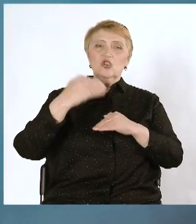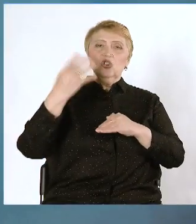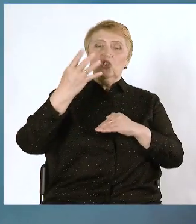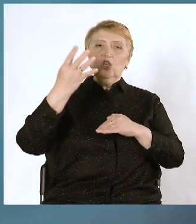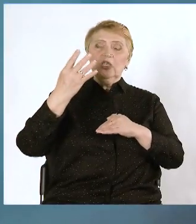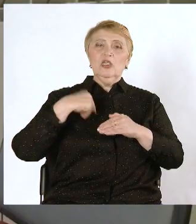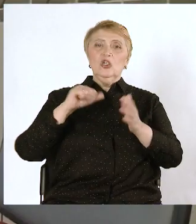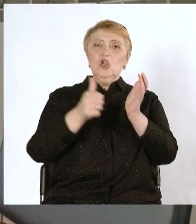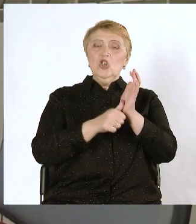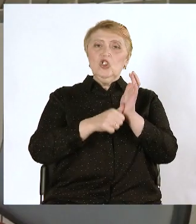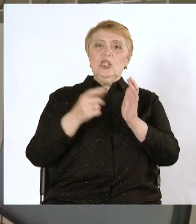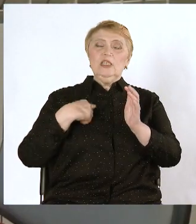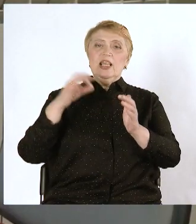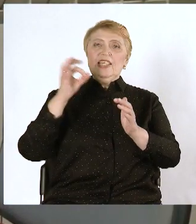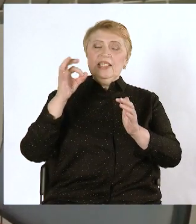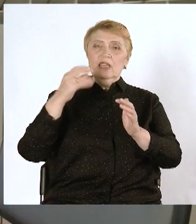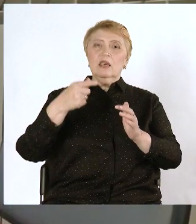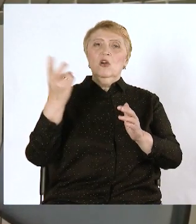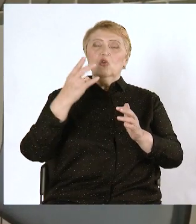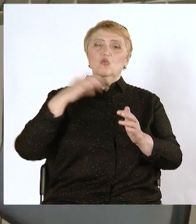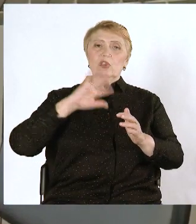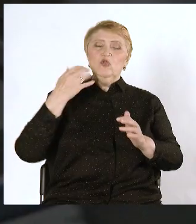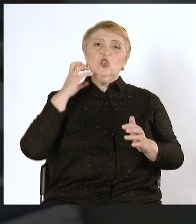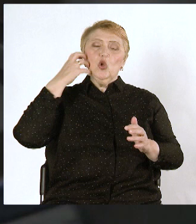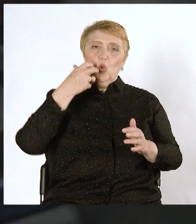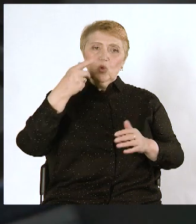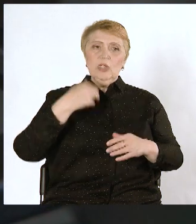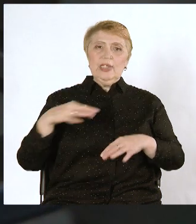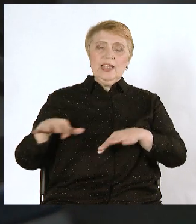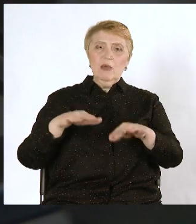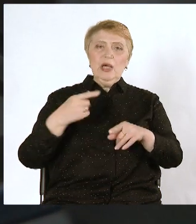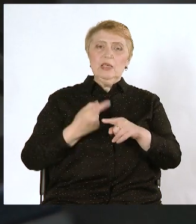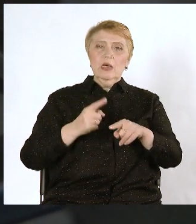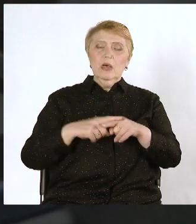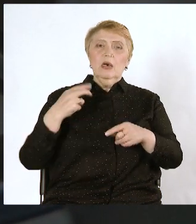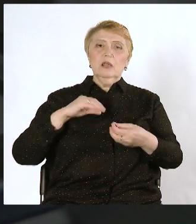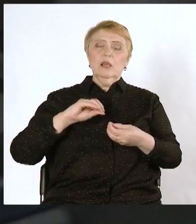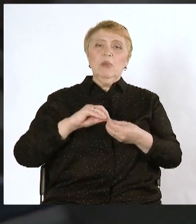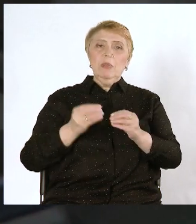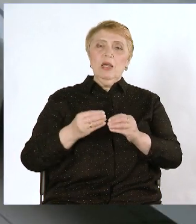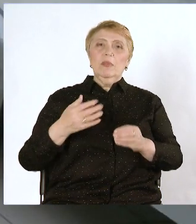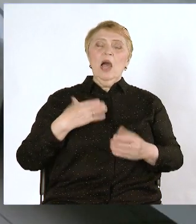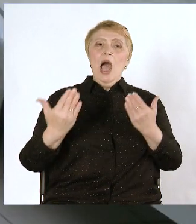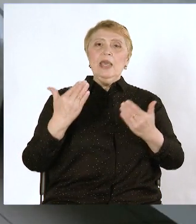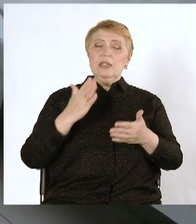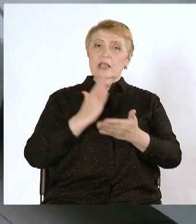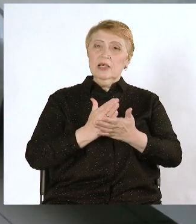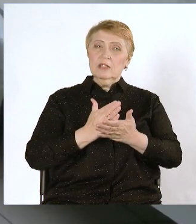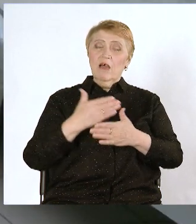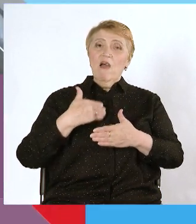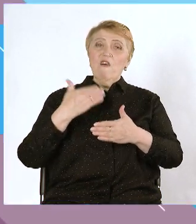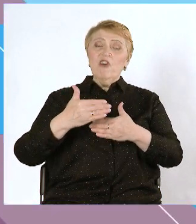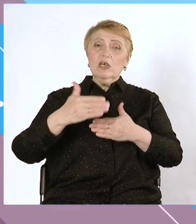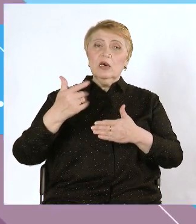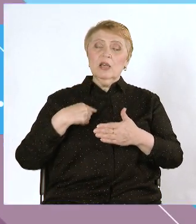то здесь нужно уже серьезно заниматься вот этой проблемой а факторы риска которые предрасполагают к развитию